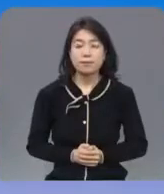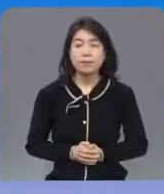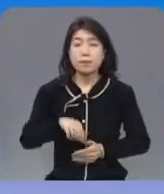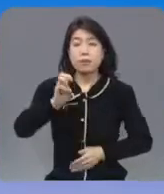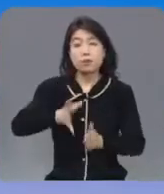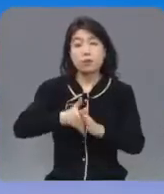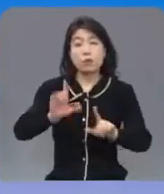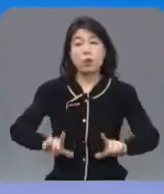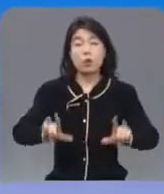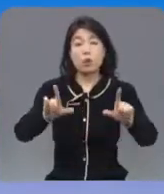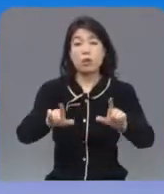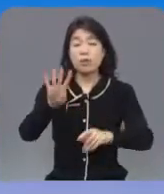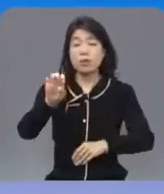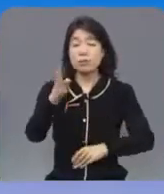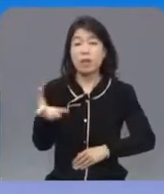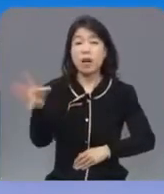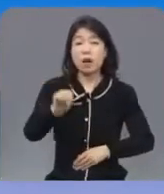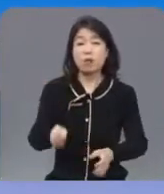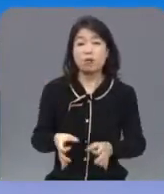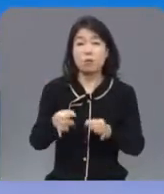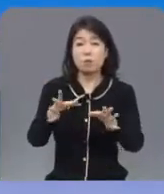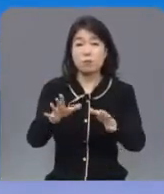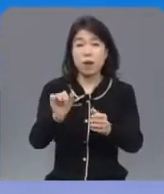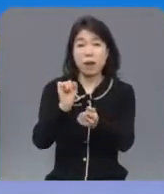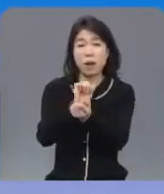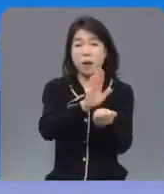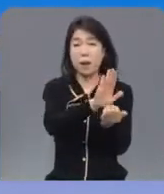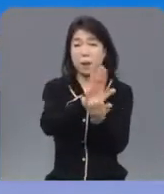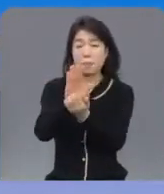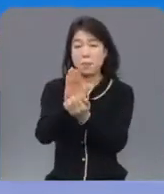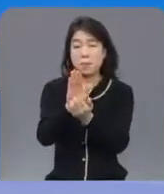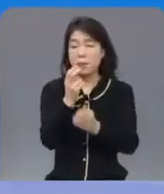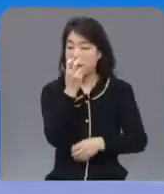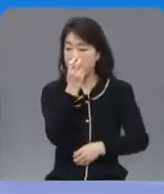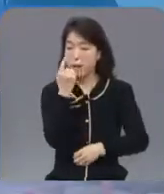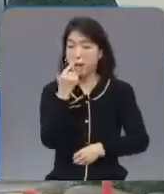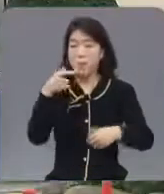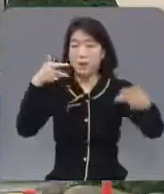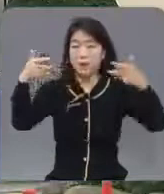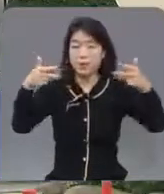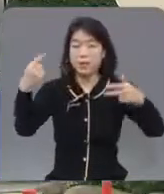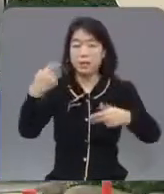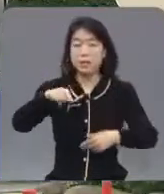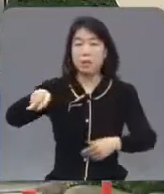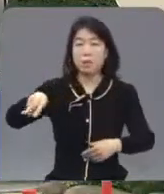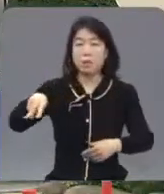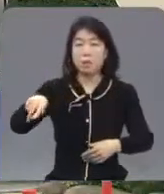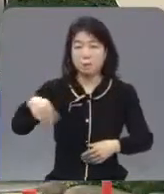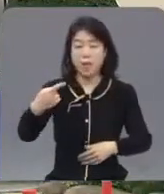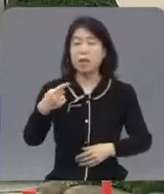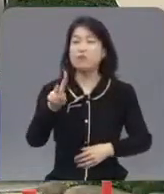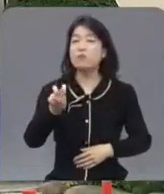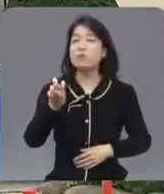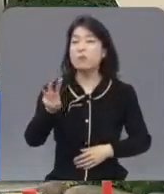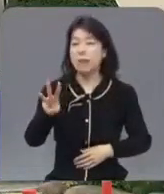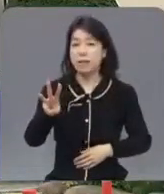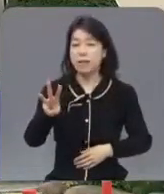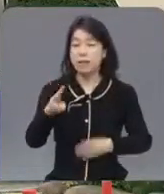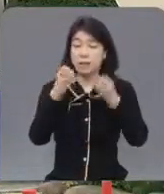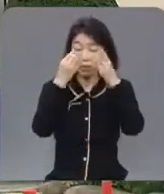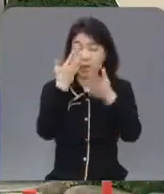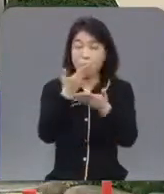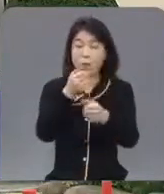방지 씨가 올해 44억 원을 대입해서 방범 cctv 1100 20 석대 를 새로 설치하거나 교체할 예정입니다